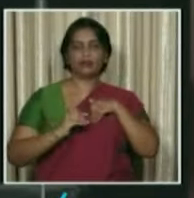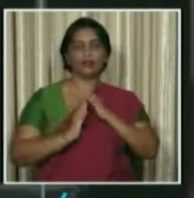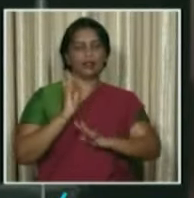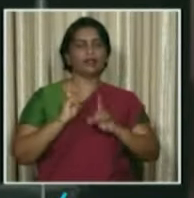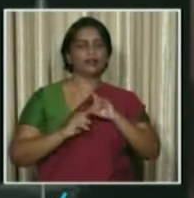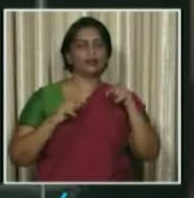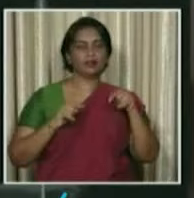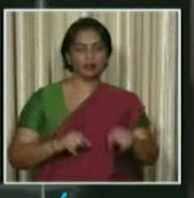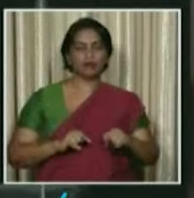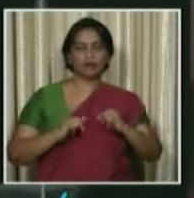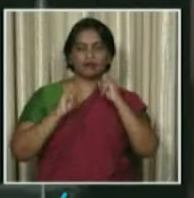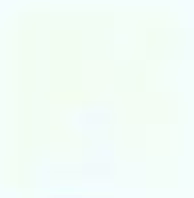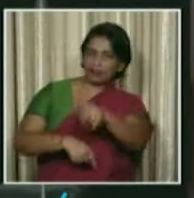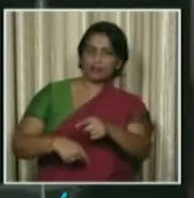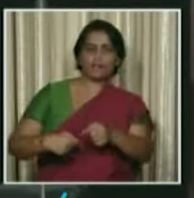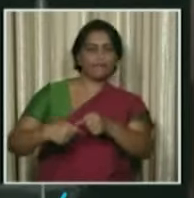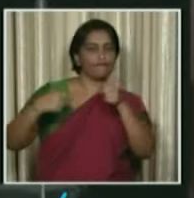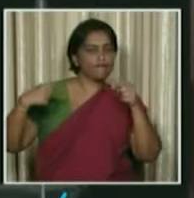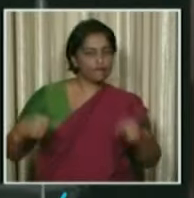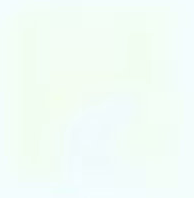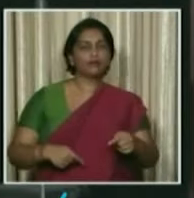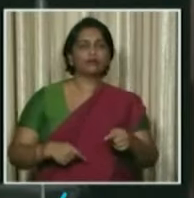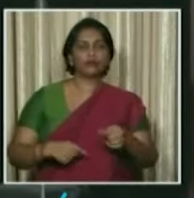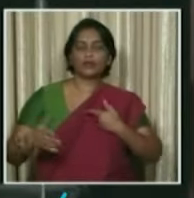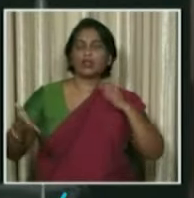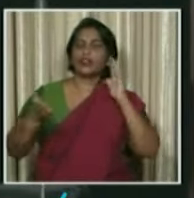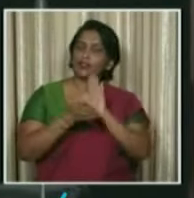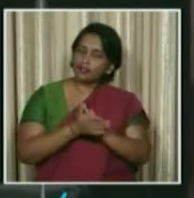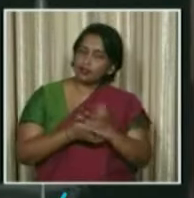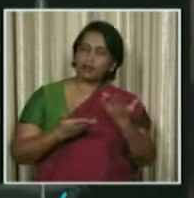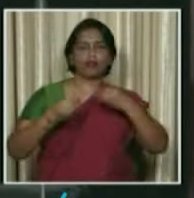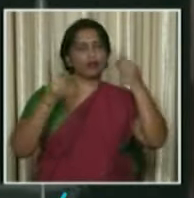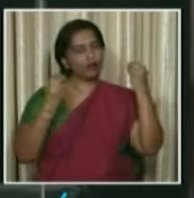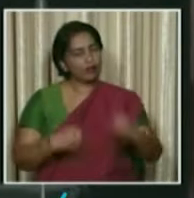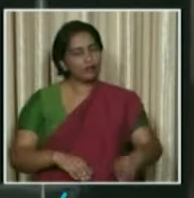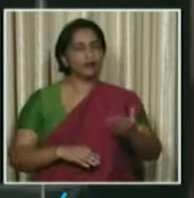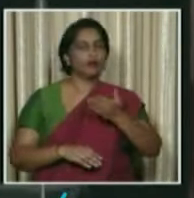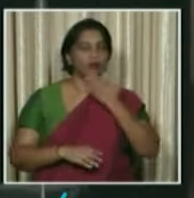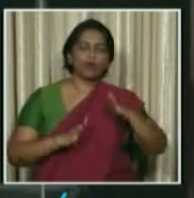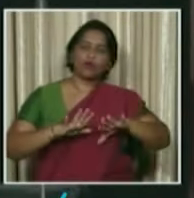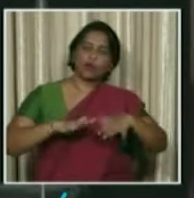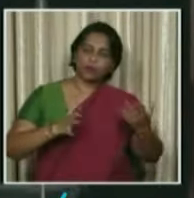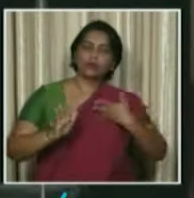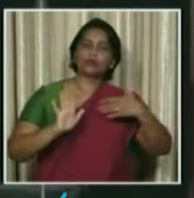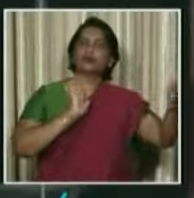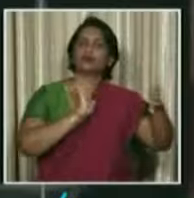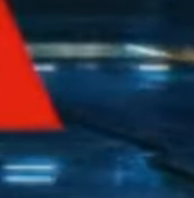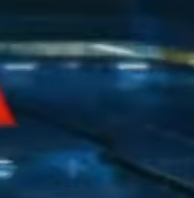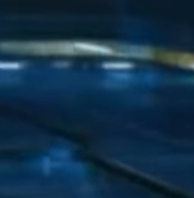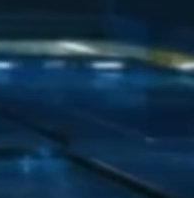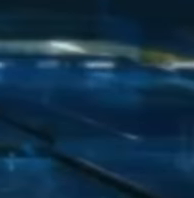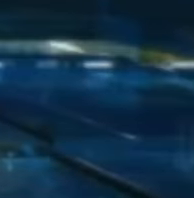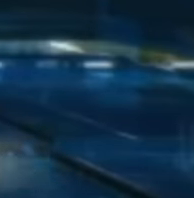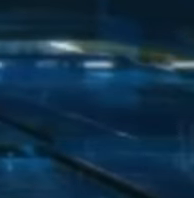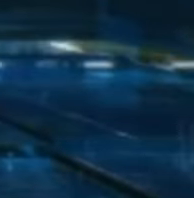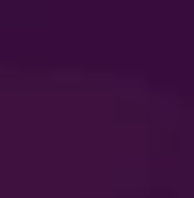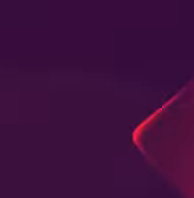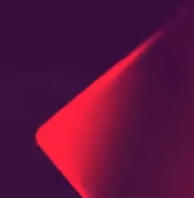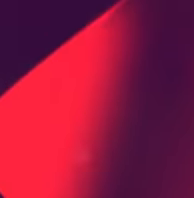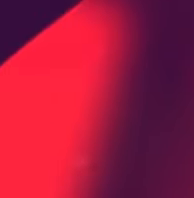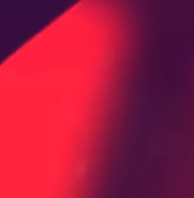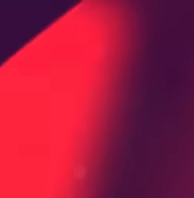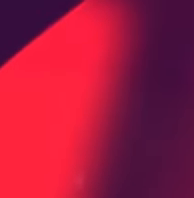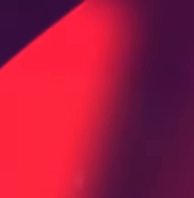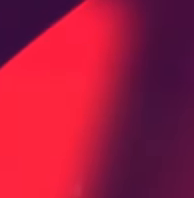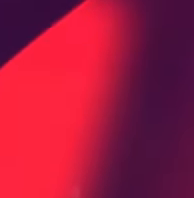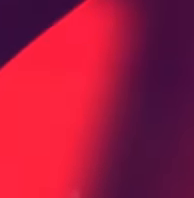මේ අසුද්ධ සංවිධානයට විරුද්ධව එකතු වෙන්න පුළුවන් පරාජයටපත් කරන්න පුළුවන් ඕනෑම කෙනෙක් එක්කලා මම සාකච්ඡා කරනවා.